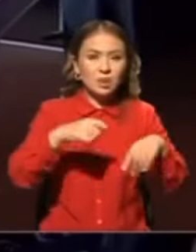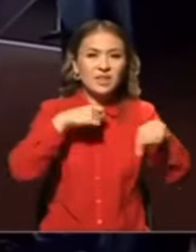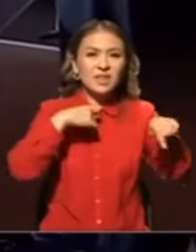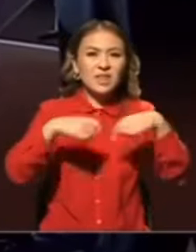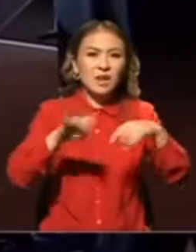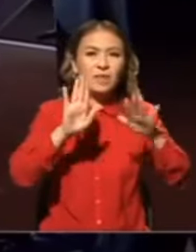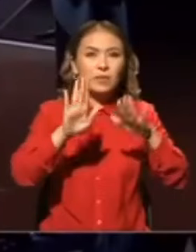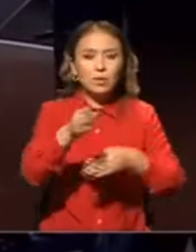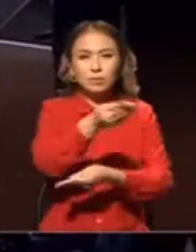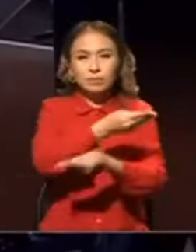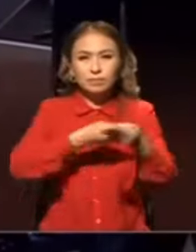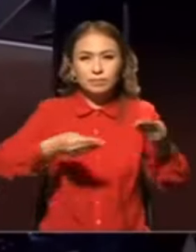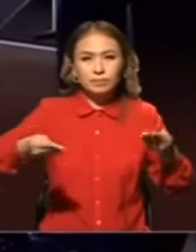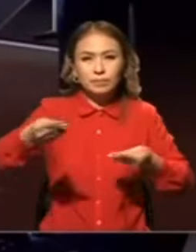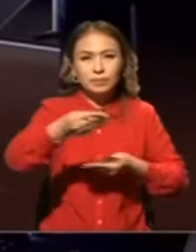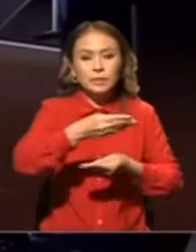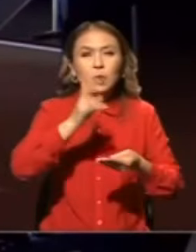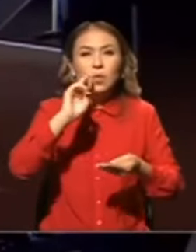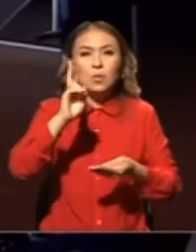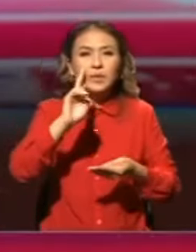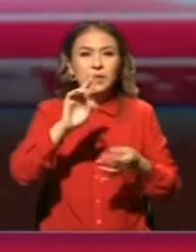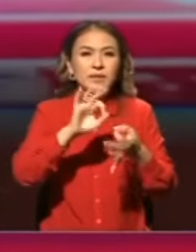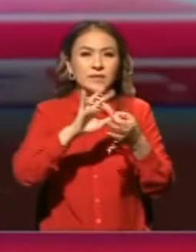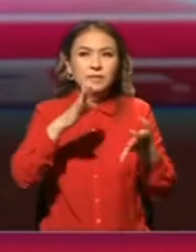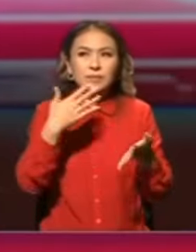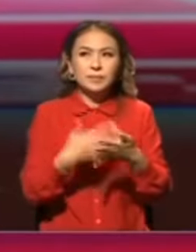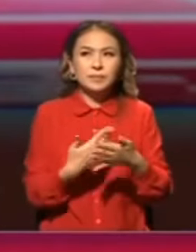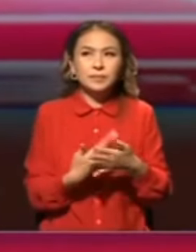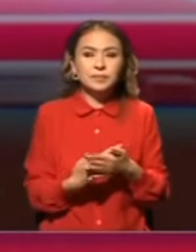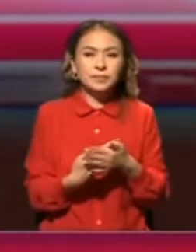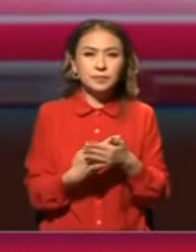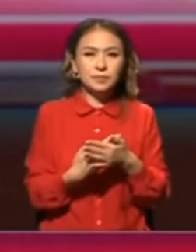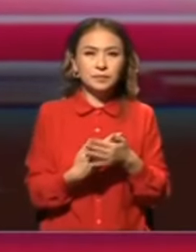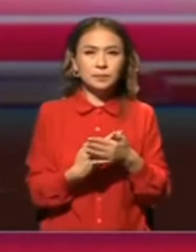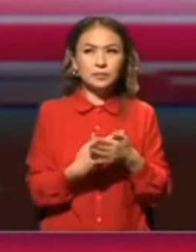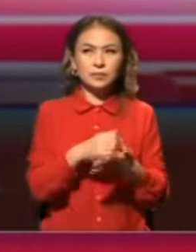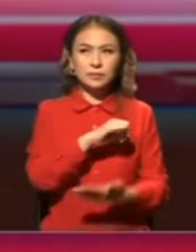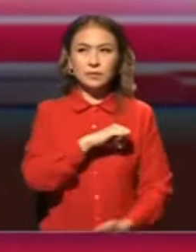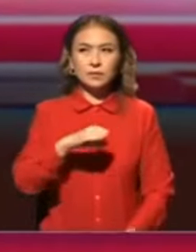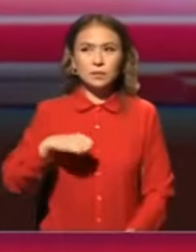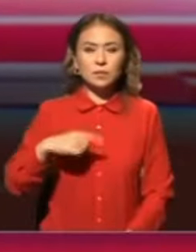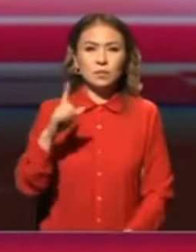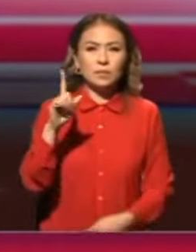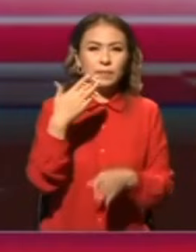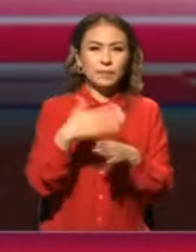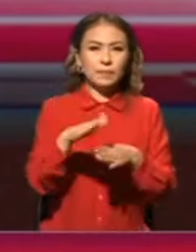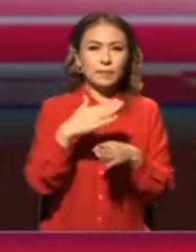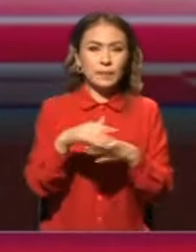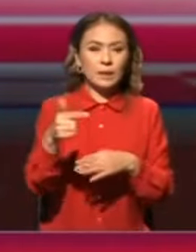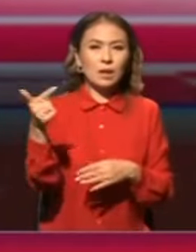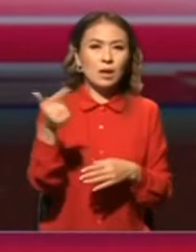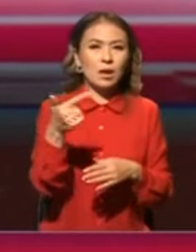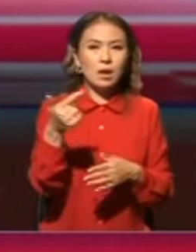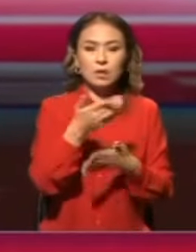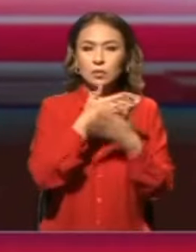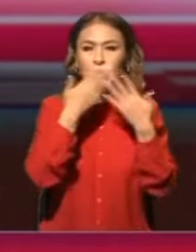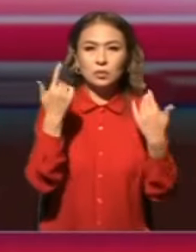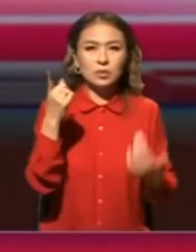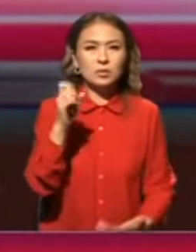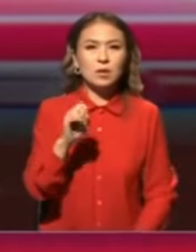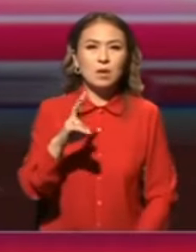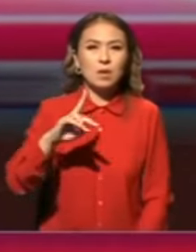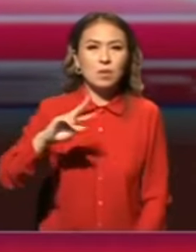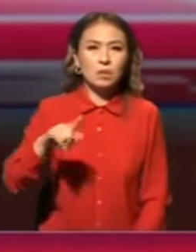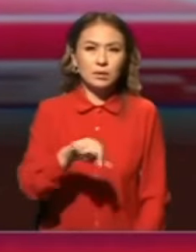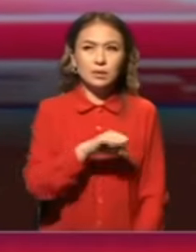ретінде. Бұл жерде тәуекелге баратын, былайша айтқан кезде шаруалардың өздері, өйткені несиеге кепілдік қойылмайды ғой. Кепілдік сол